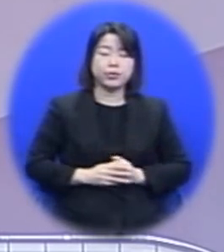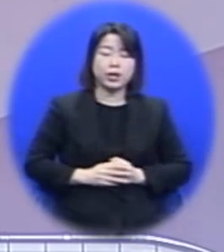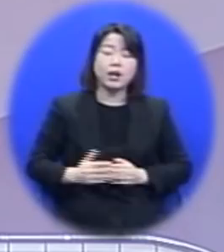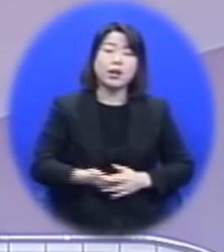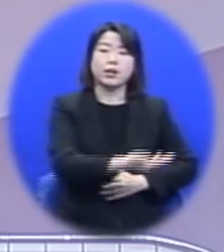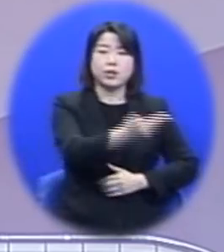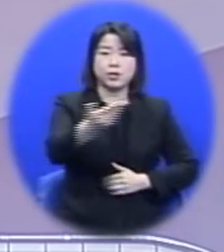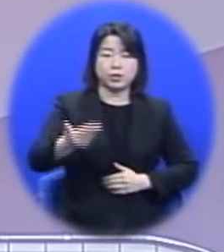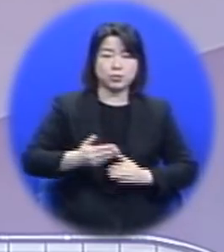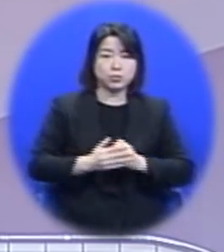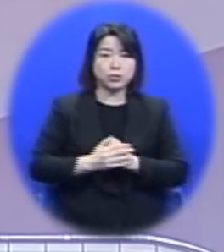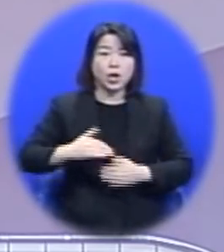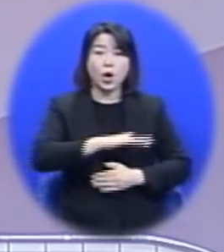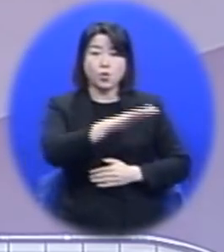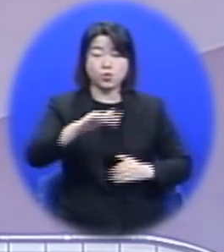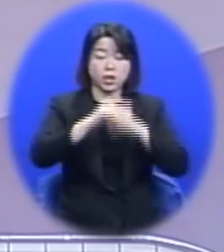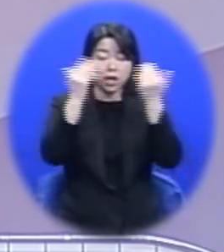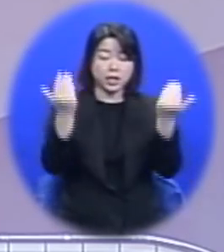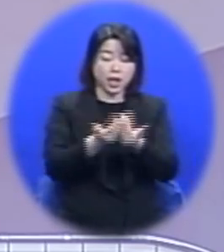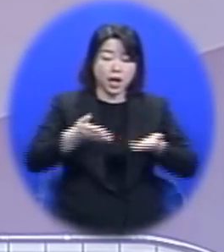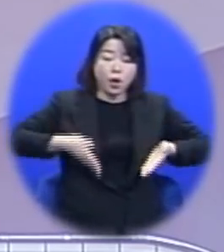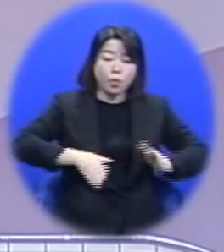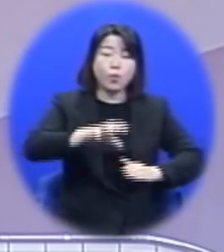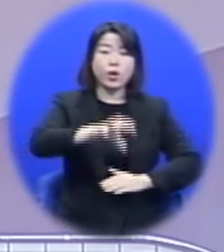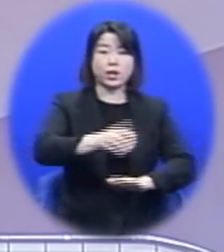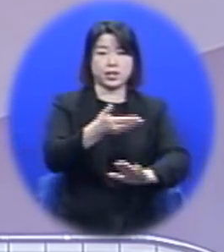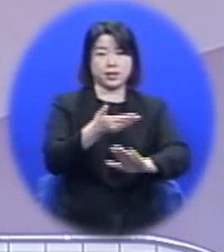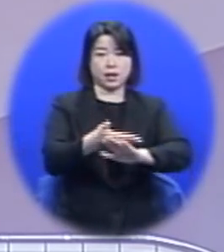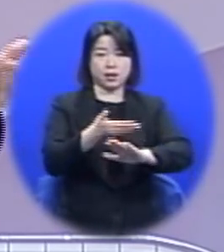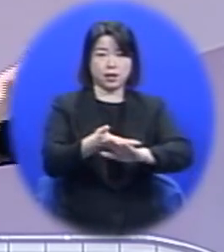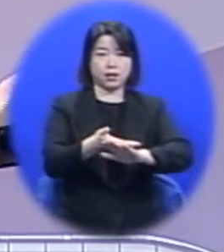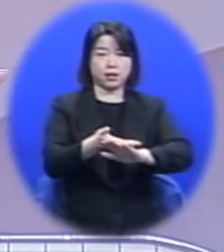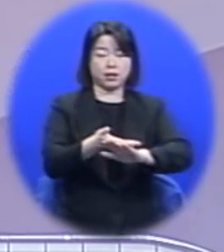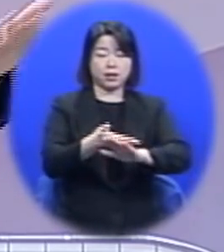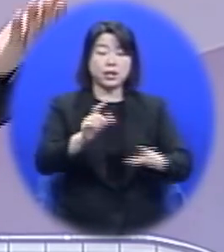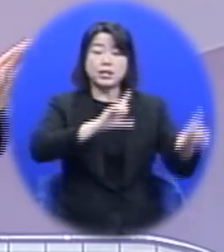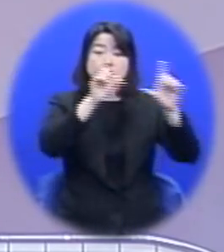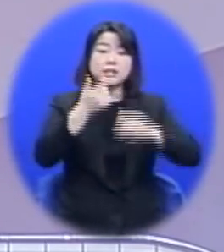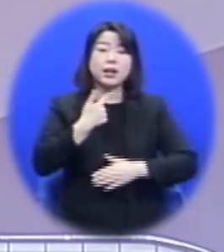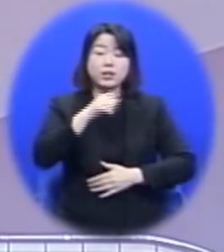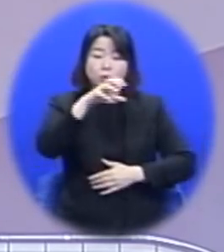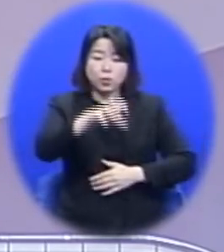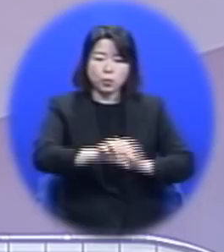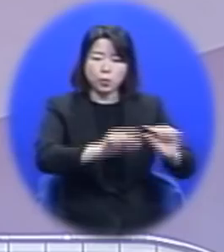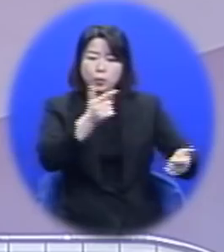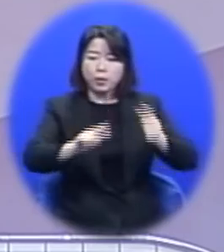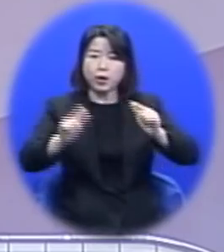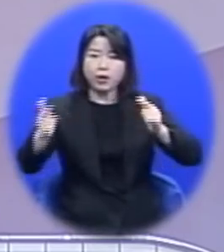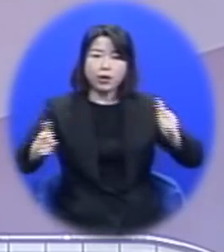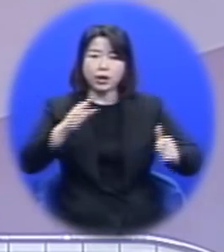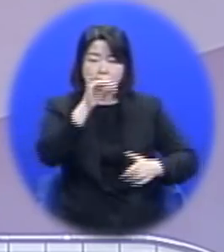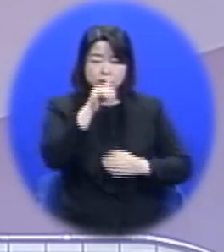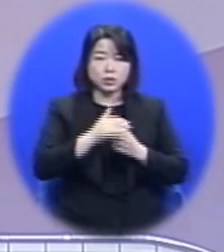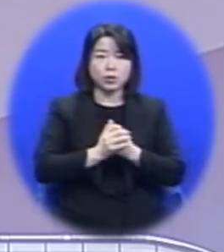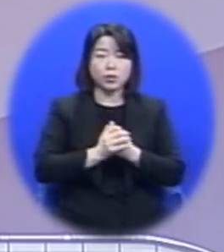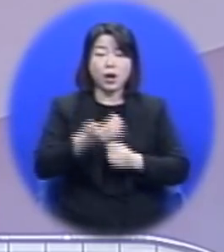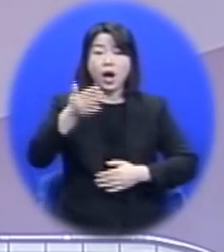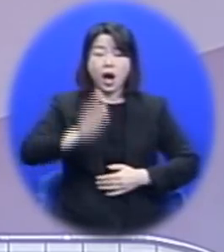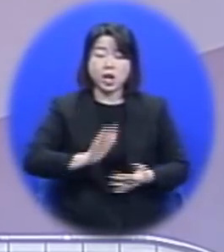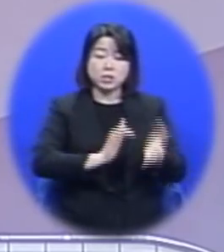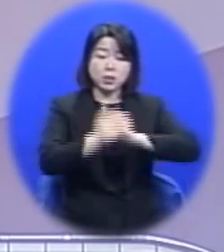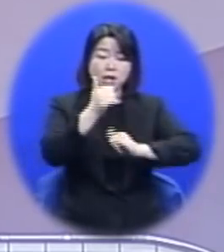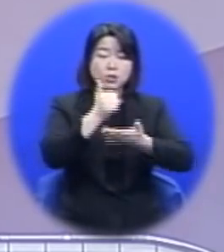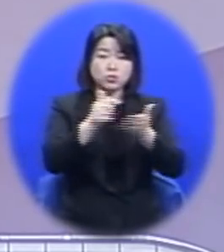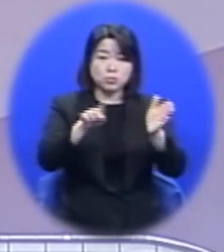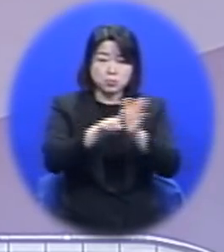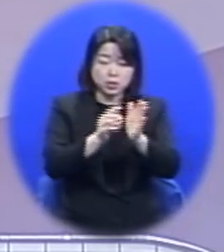여러분, 우리는 다 고향이 다릅니다. 살던 지역도 다 제각기죠. 그러나 예수를 믿고